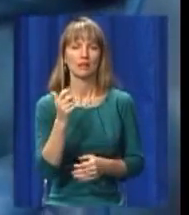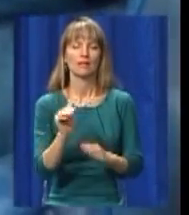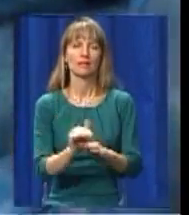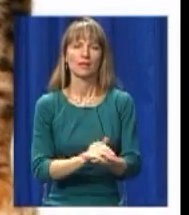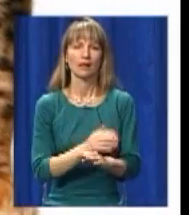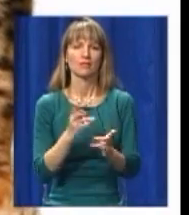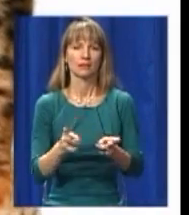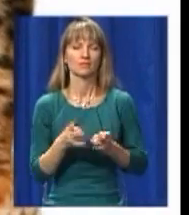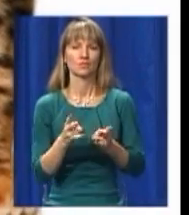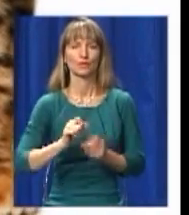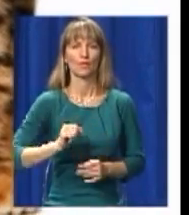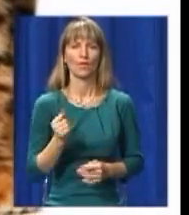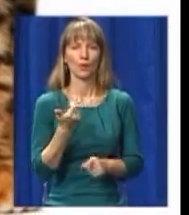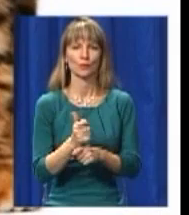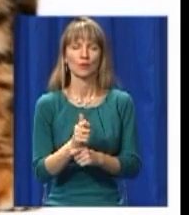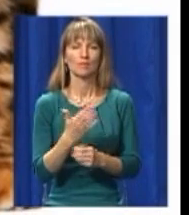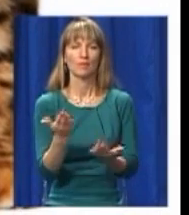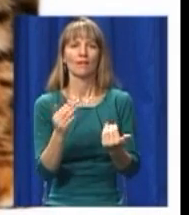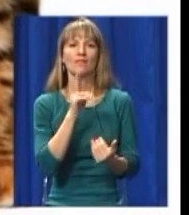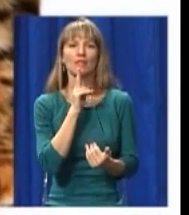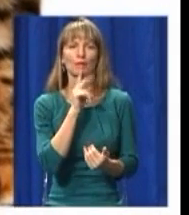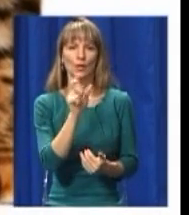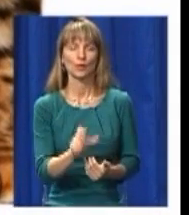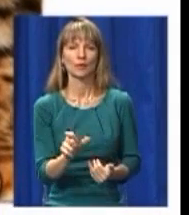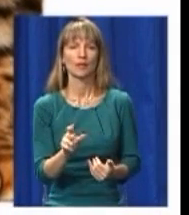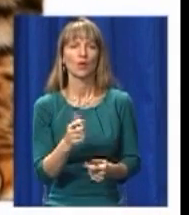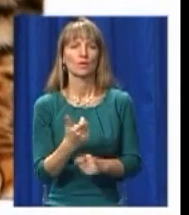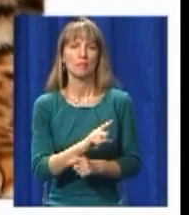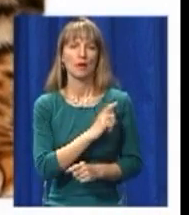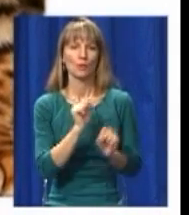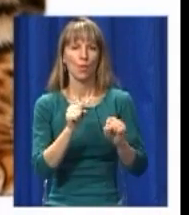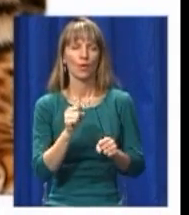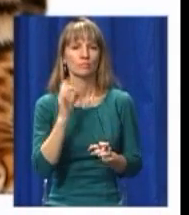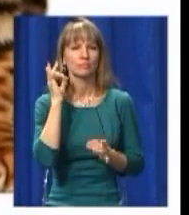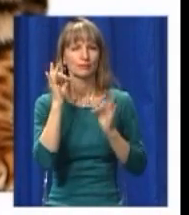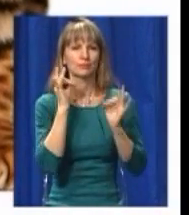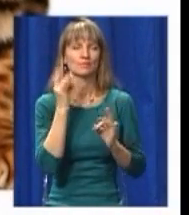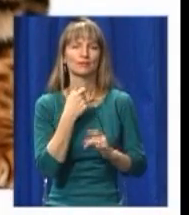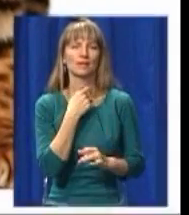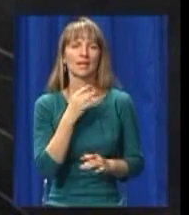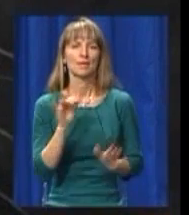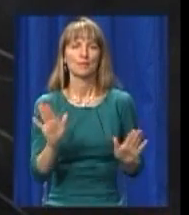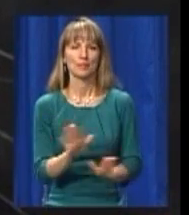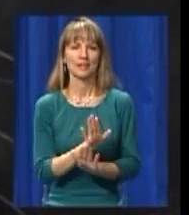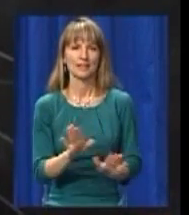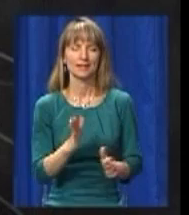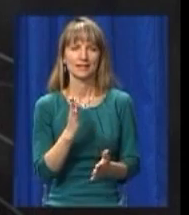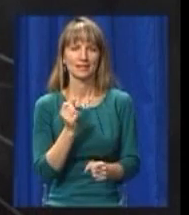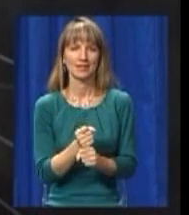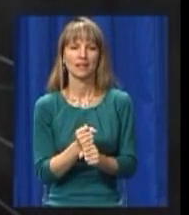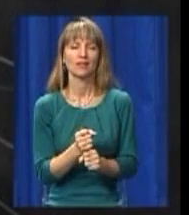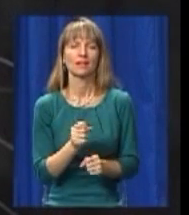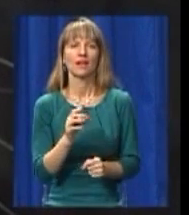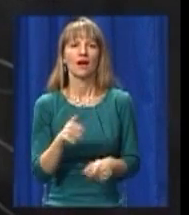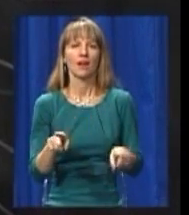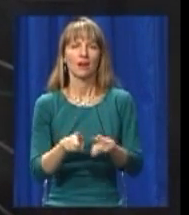і товариські. Привертаючи увагу людини, спенглети дуже майстерно вміють муркотіти і співати котячі пісні. Причому, як